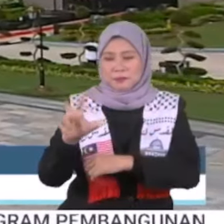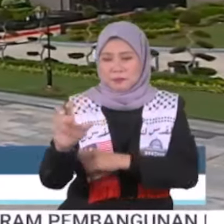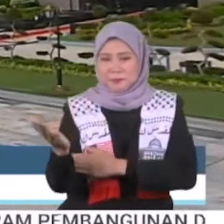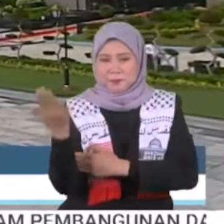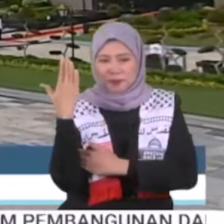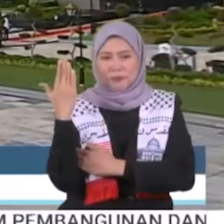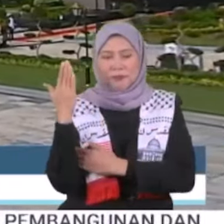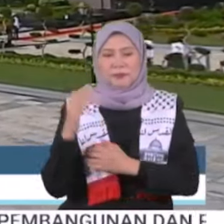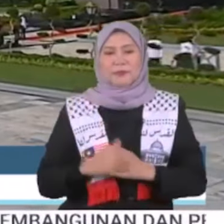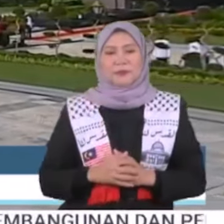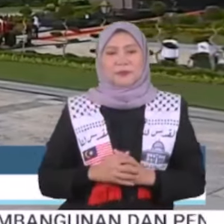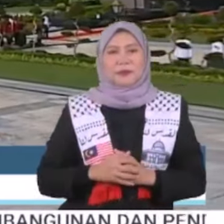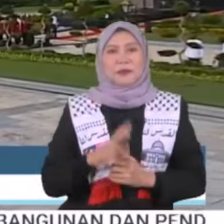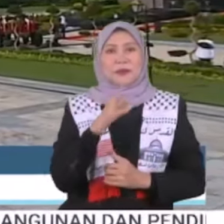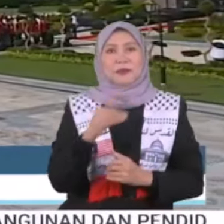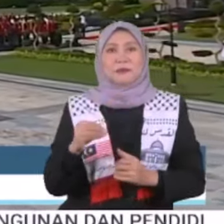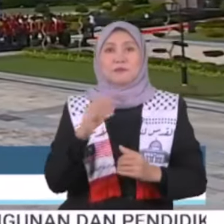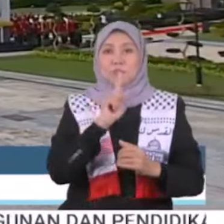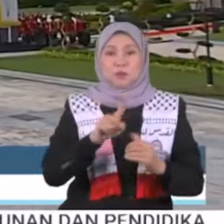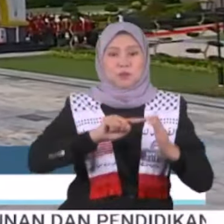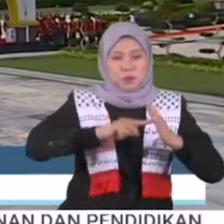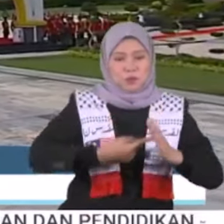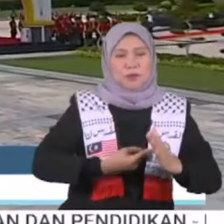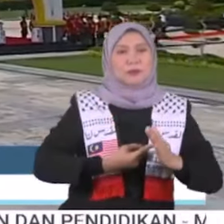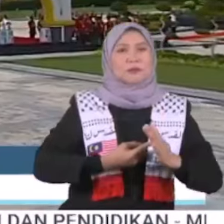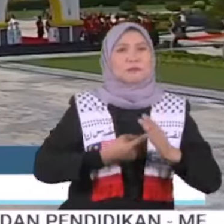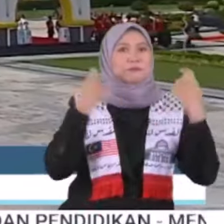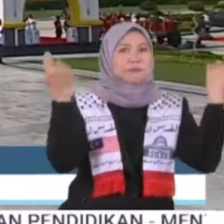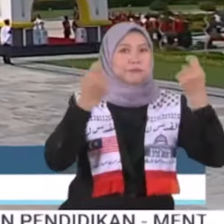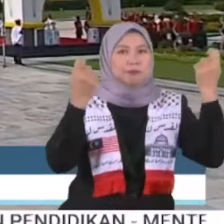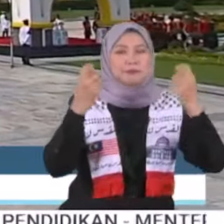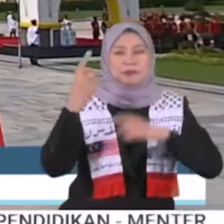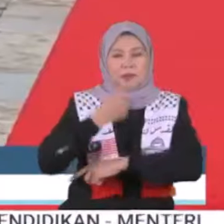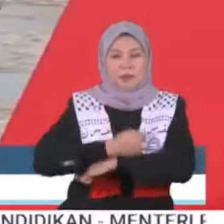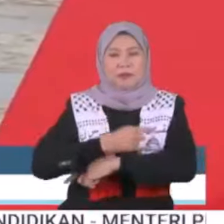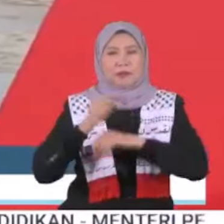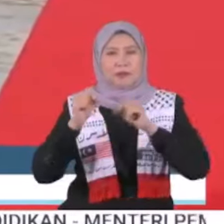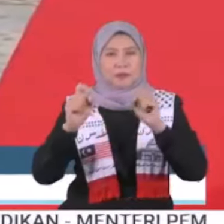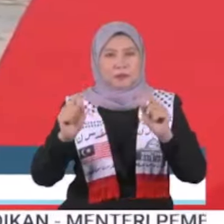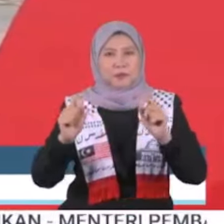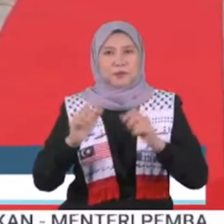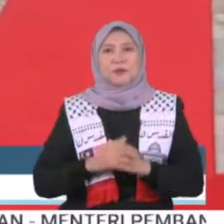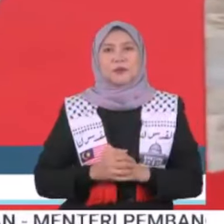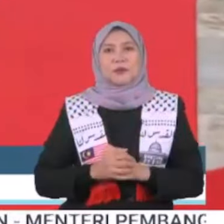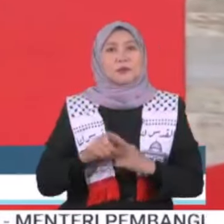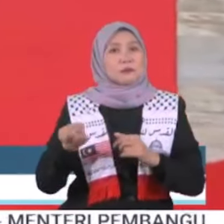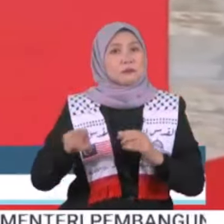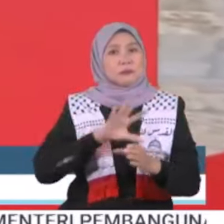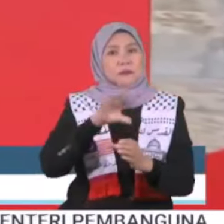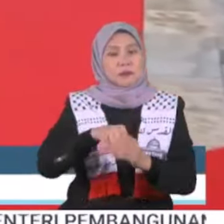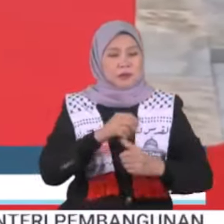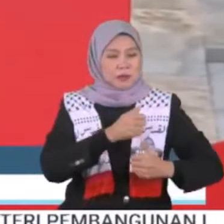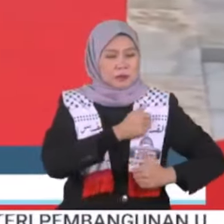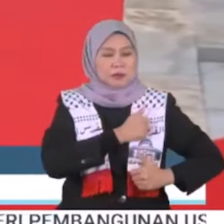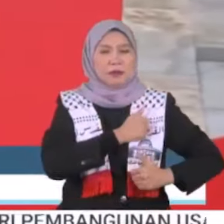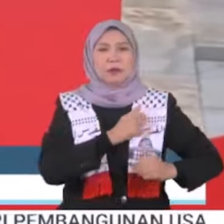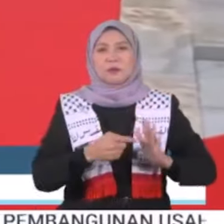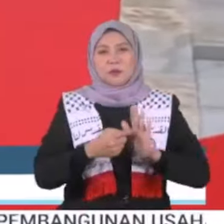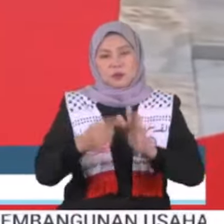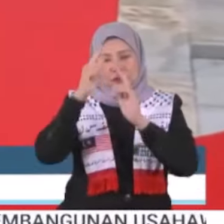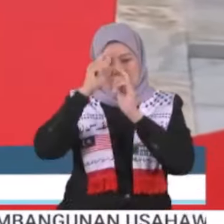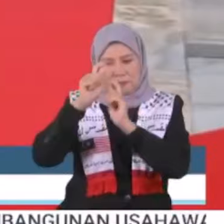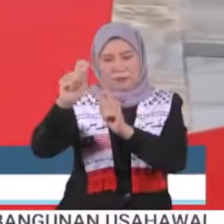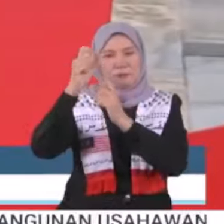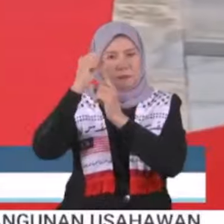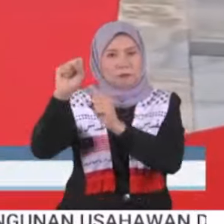8.30 pagi. Manakala acara sebenar istiadat akan berlangsung pada Sabtu. Upacara yang membabitkan anggota ATM itu adalah lambang taat